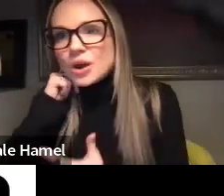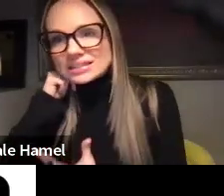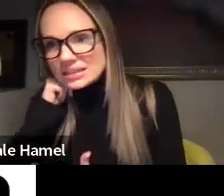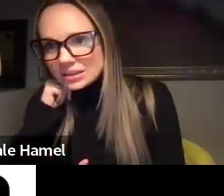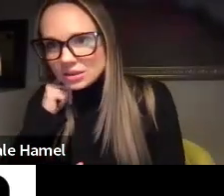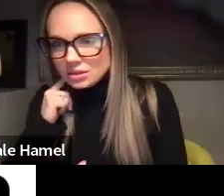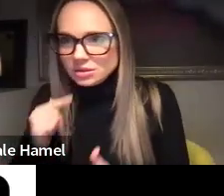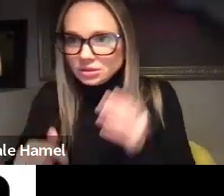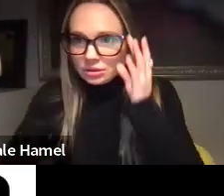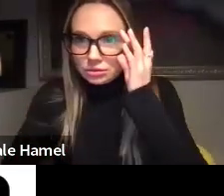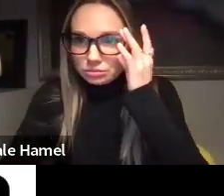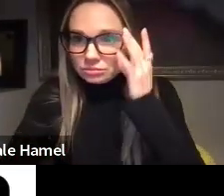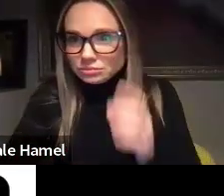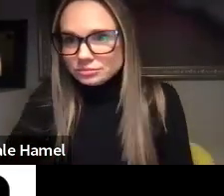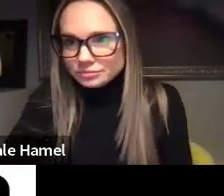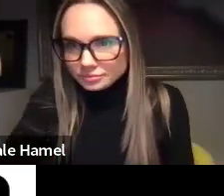qu'elle n'en a pas assez.